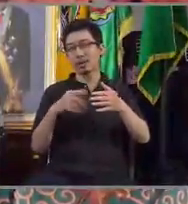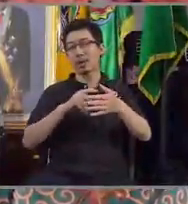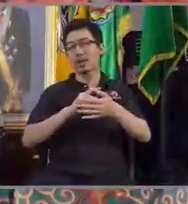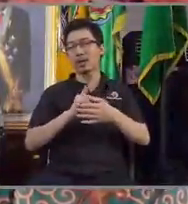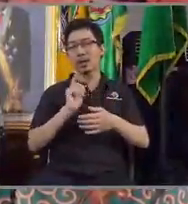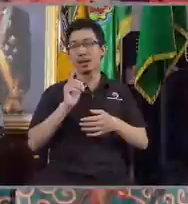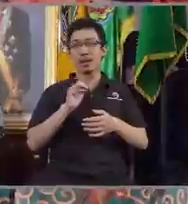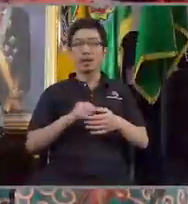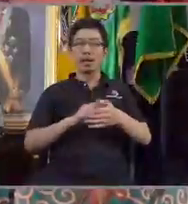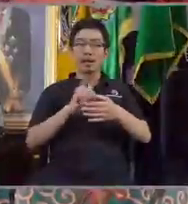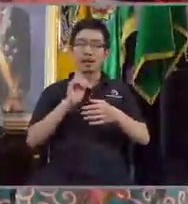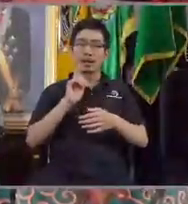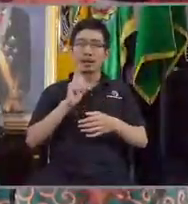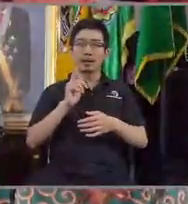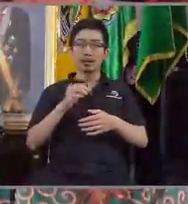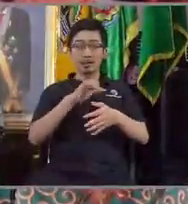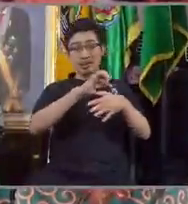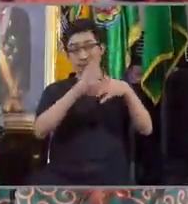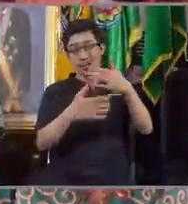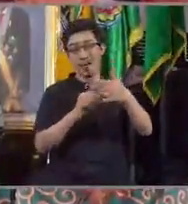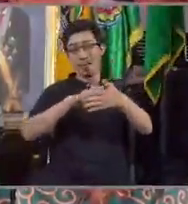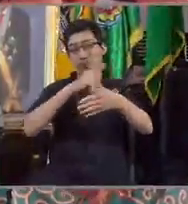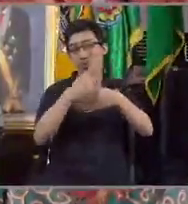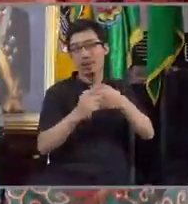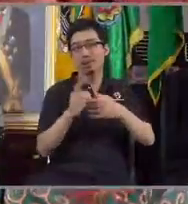setujui dan kita sahkan